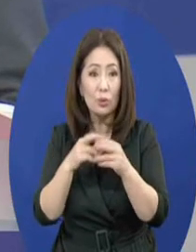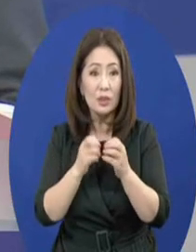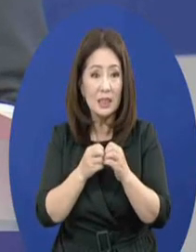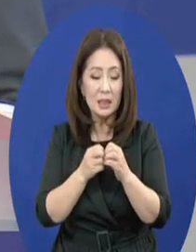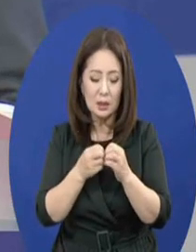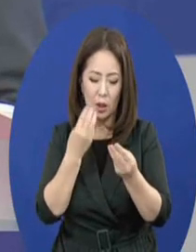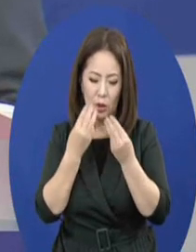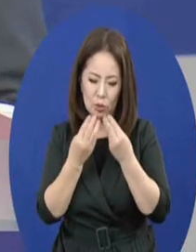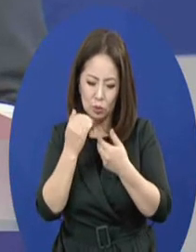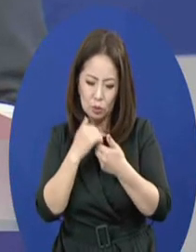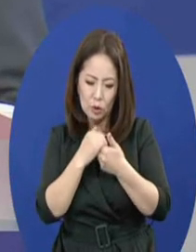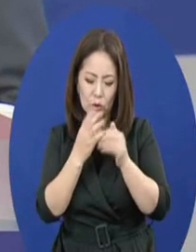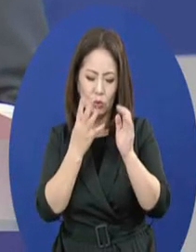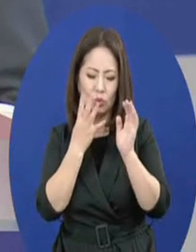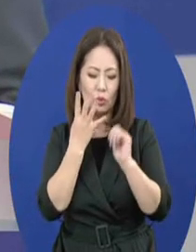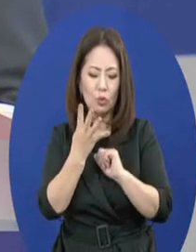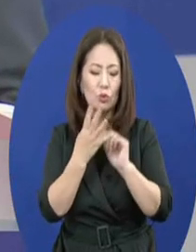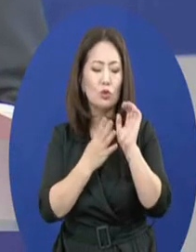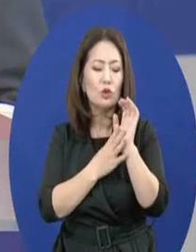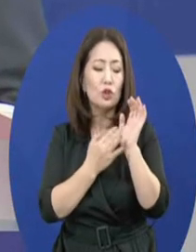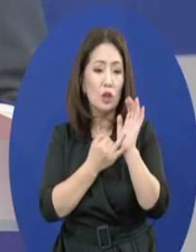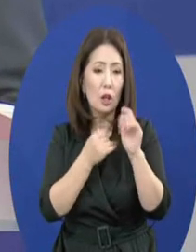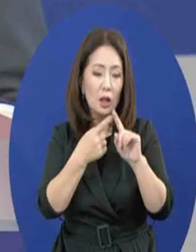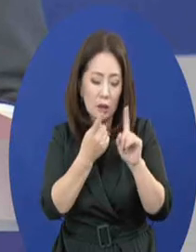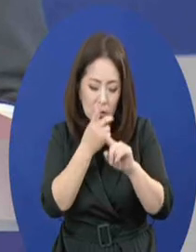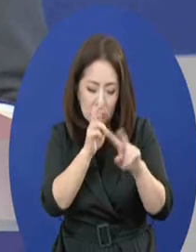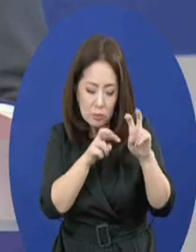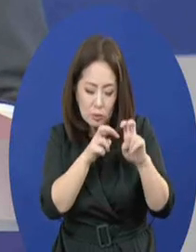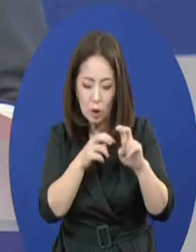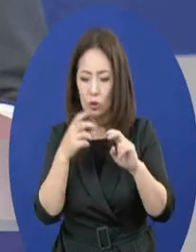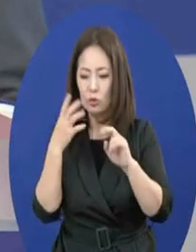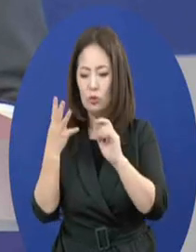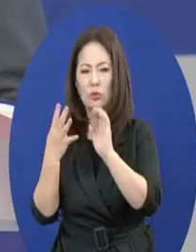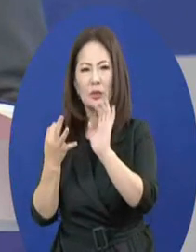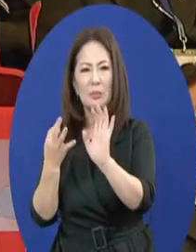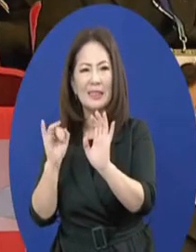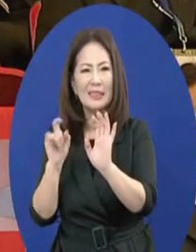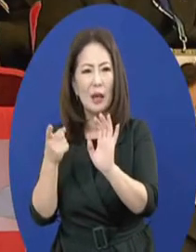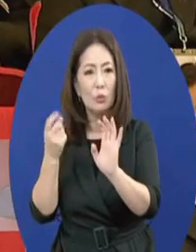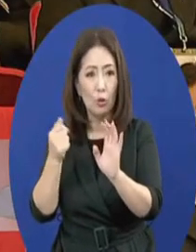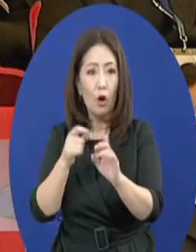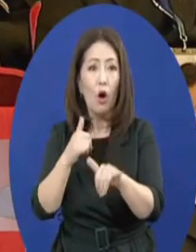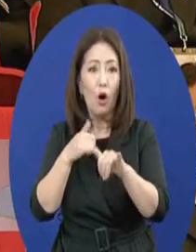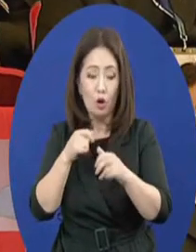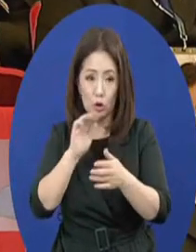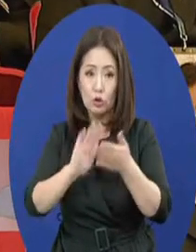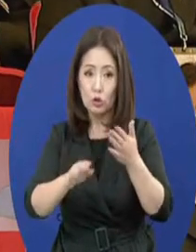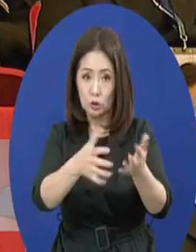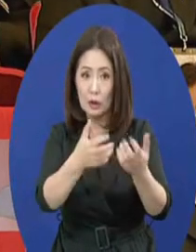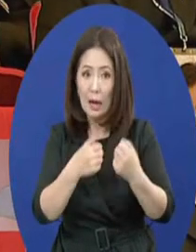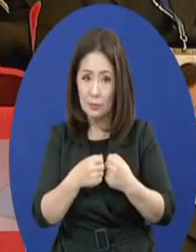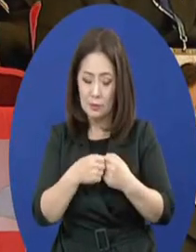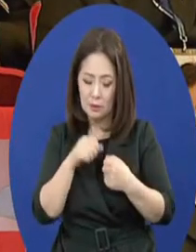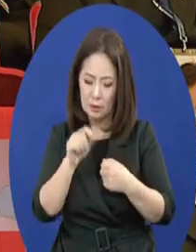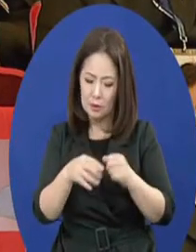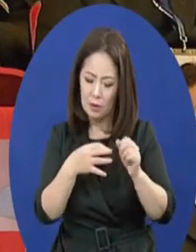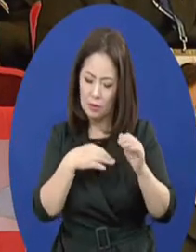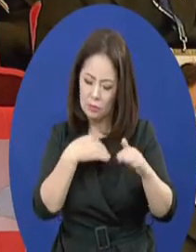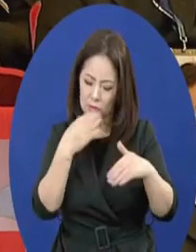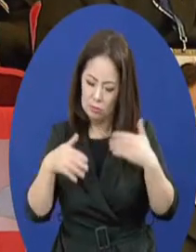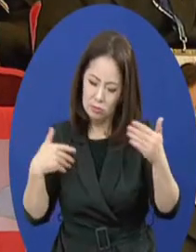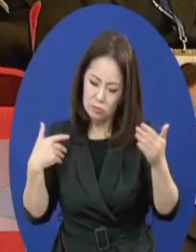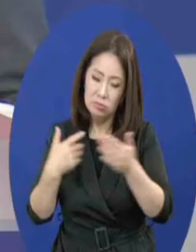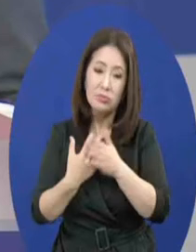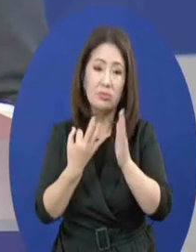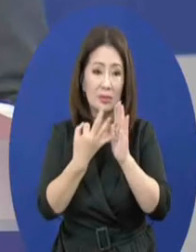шүүхэд 497 хэрэг шийдвэрлэж 48 их 80 төгрөгийн охирлыг нөхөн төлүүлээд байна. Энэ оны ихний 8 сарын байдлаар халгацсан албан гэмтрийн